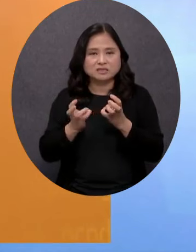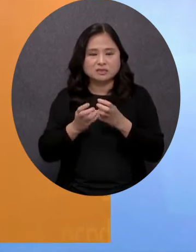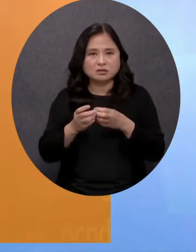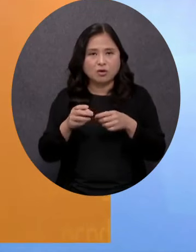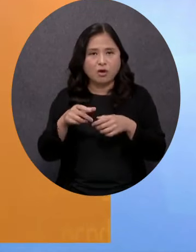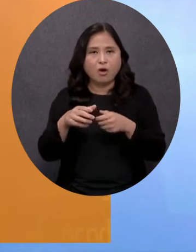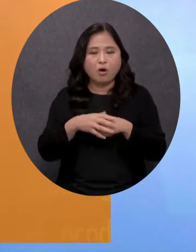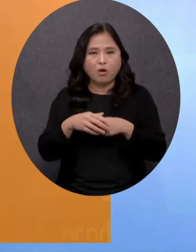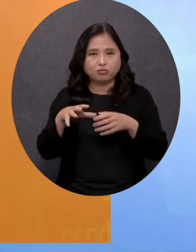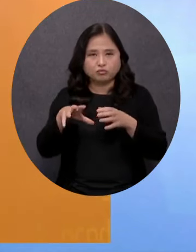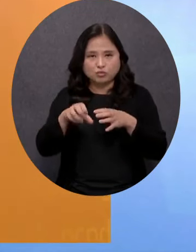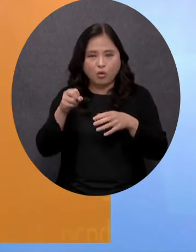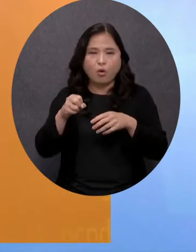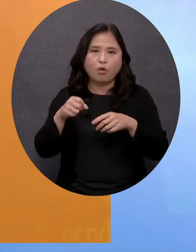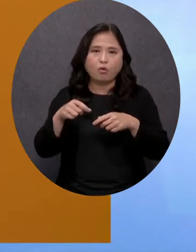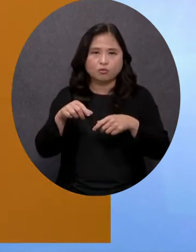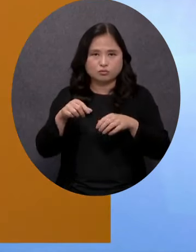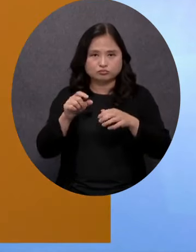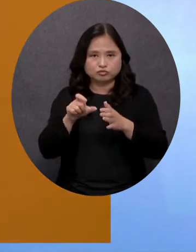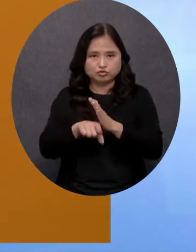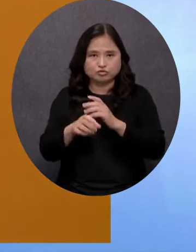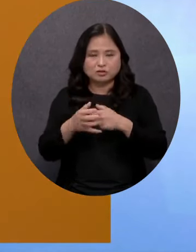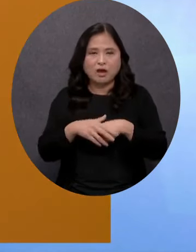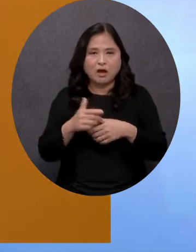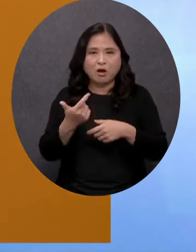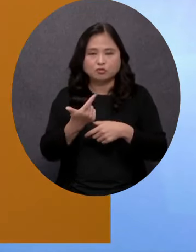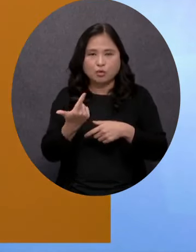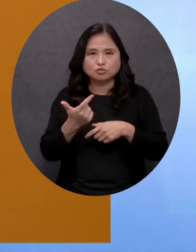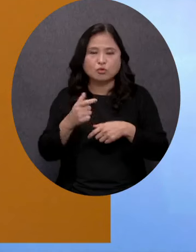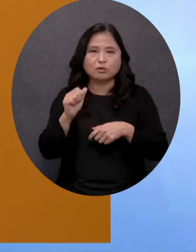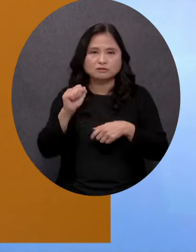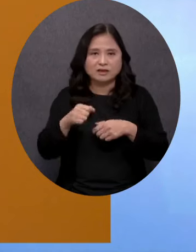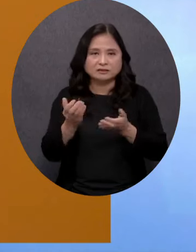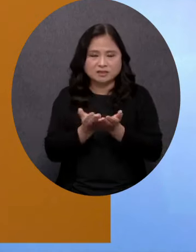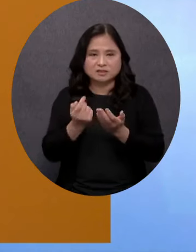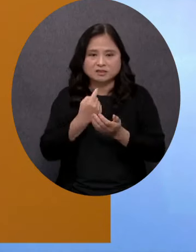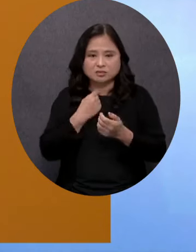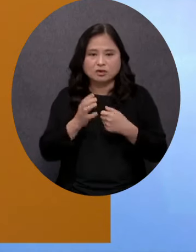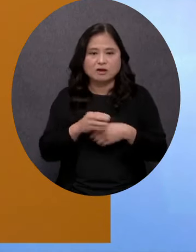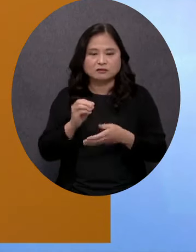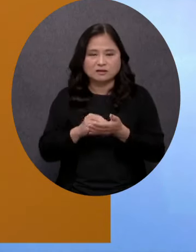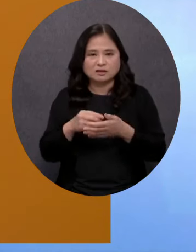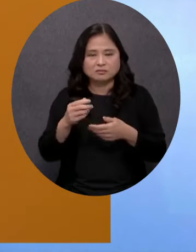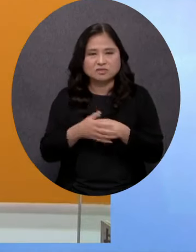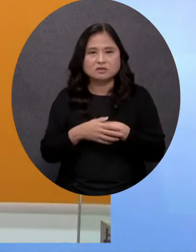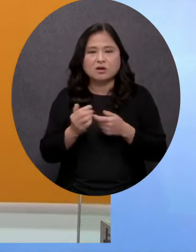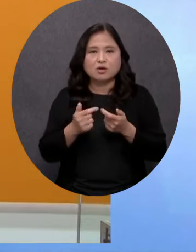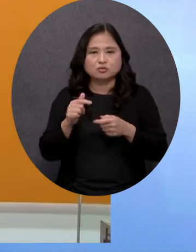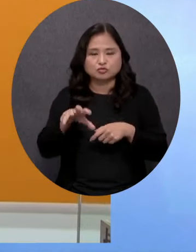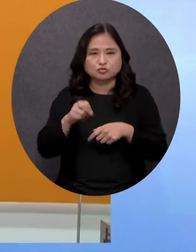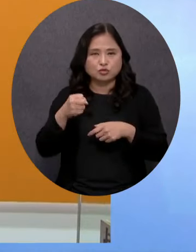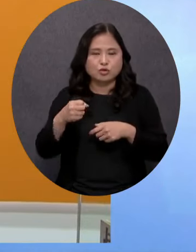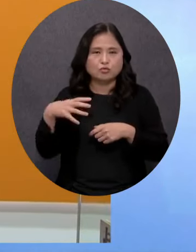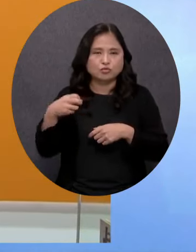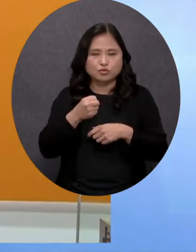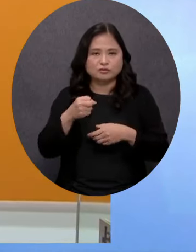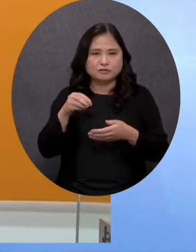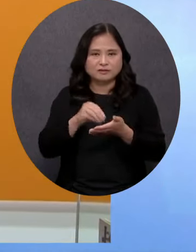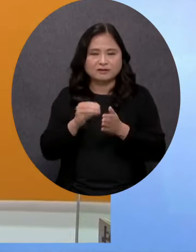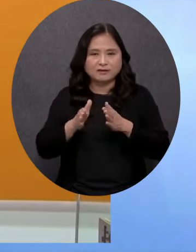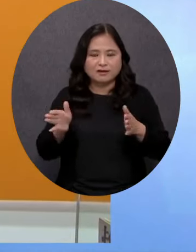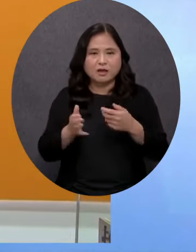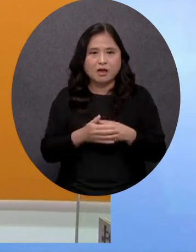多重身份认证，定期检视遥距存取的权限，聘请独立资讯保安专家检视资